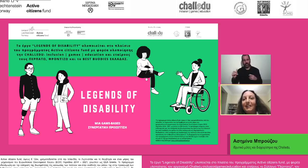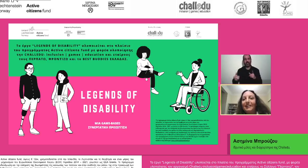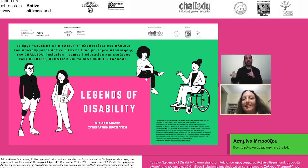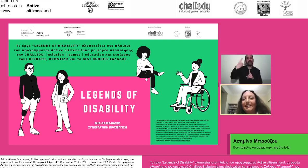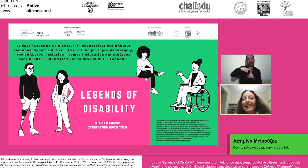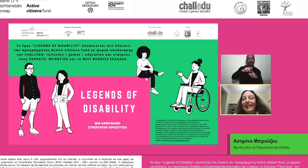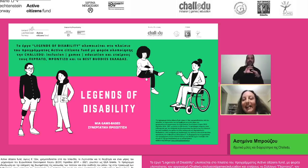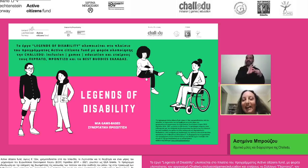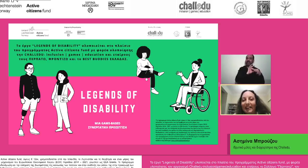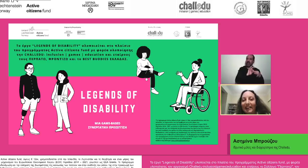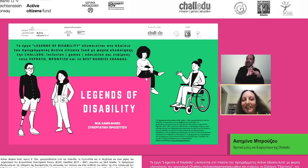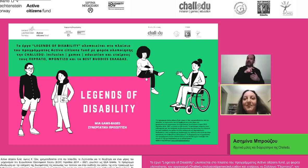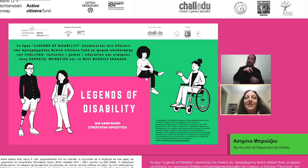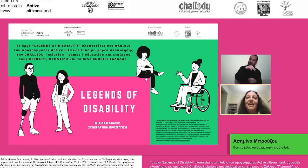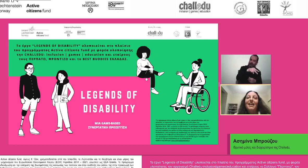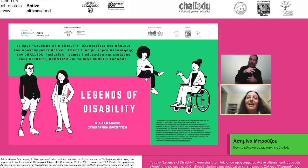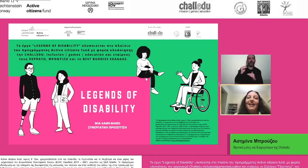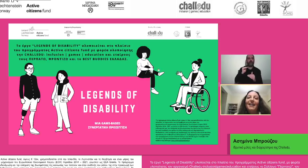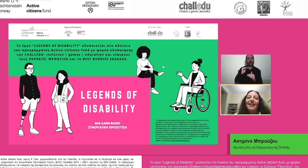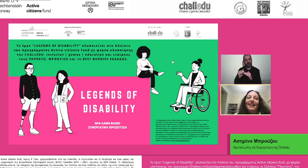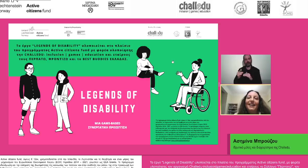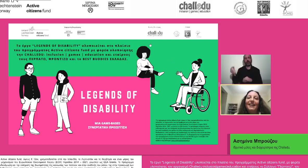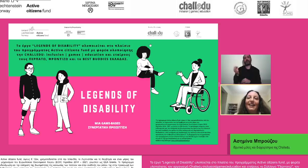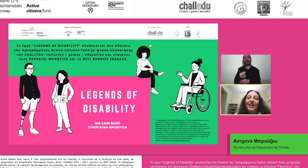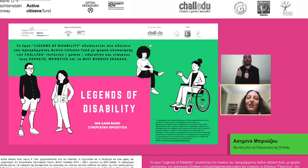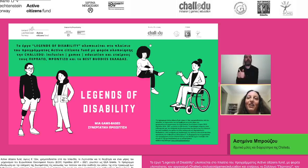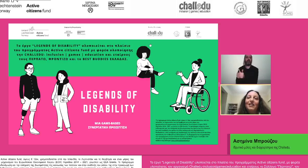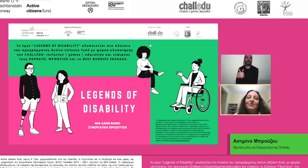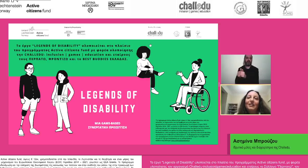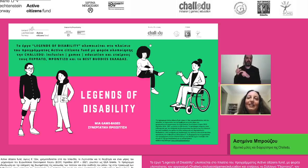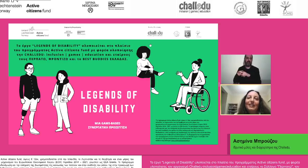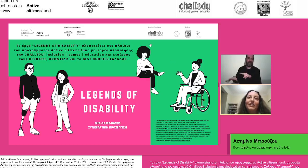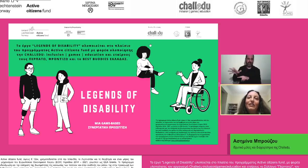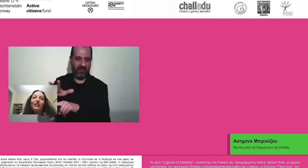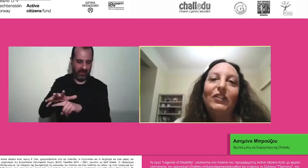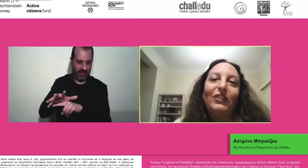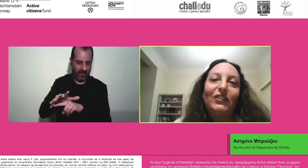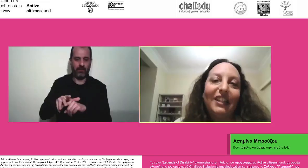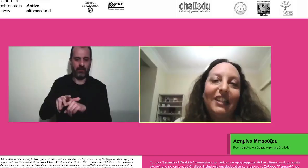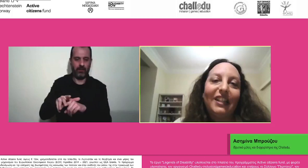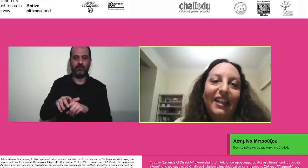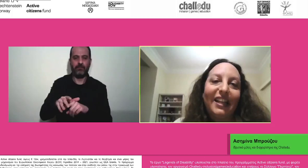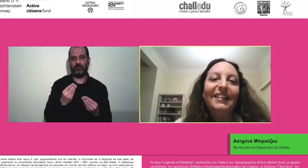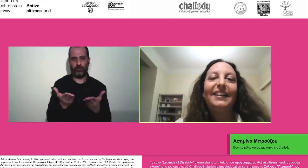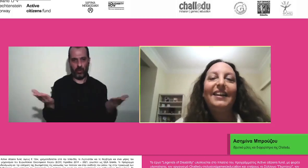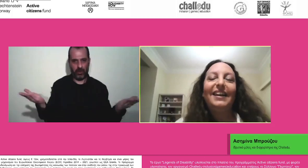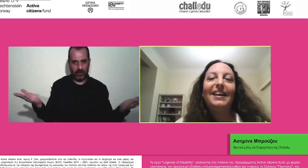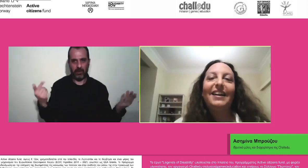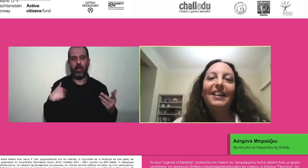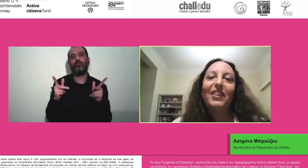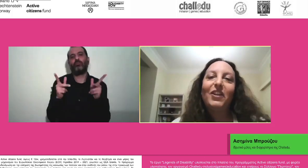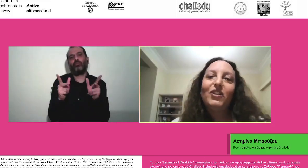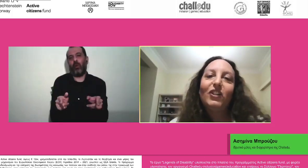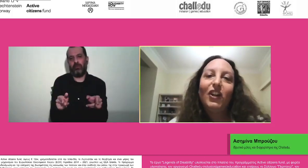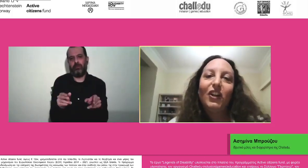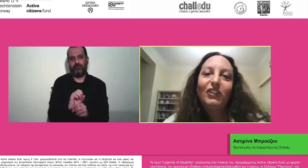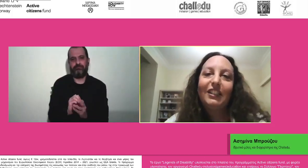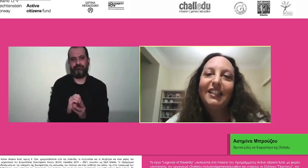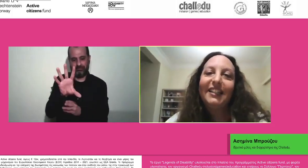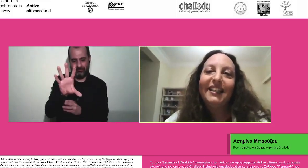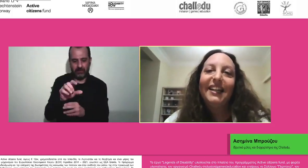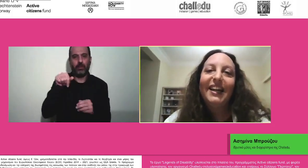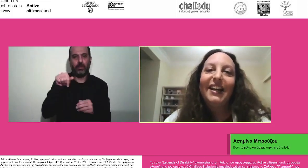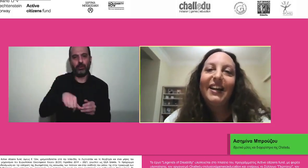Best Buddies Ελλάδας. Εδώ θα σταματήσω το sharing και θα δώσω το λόγο